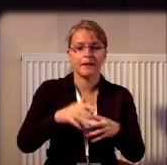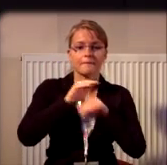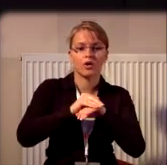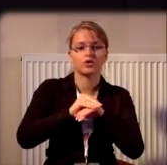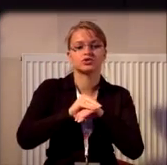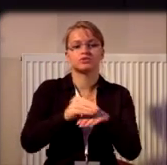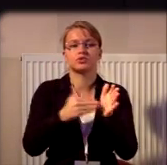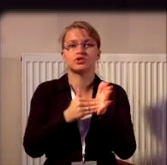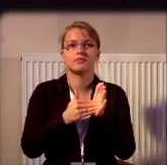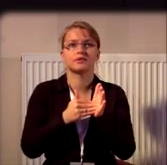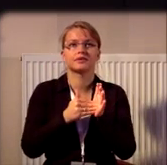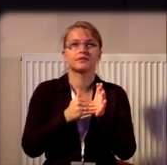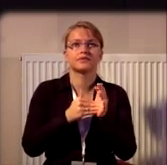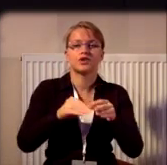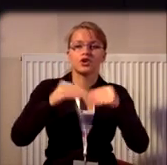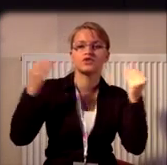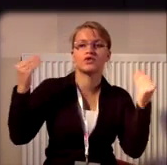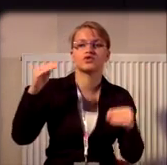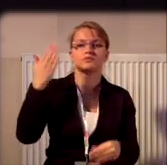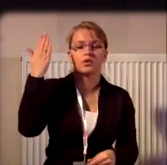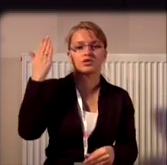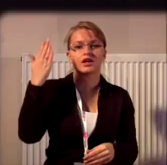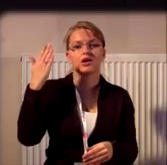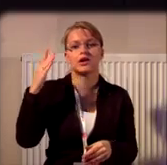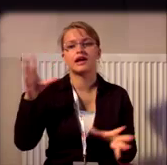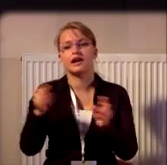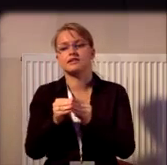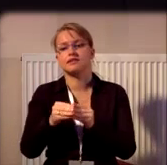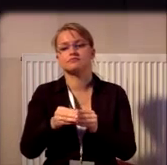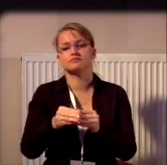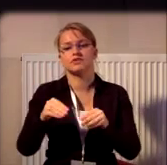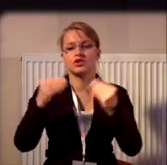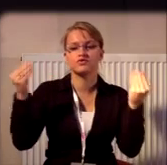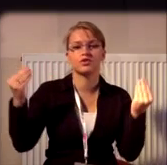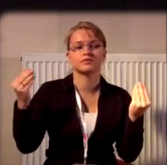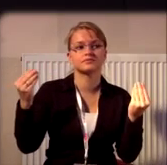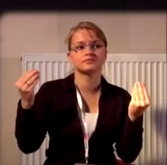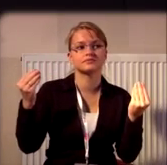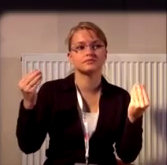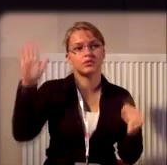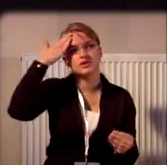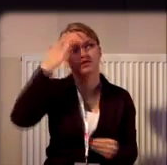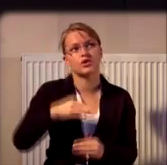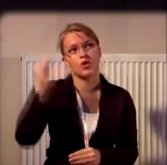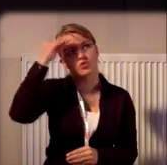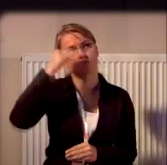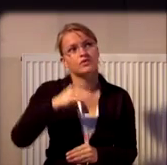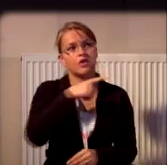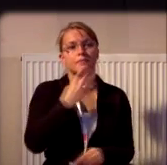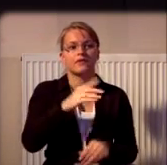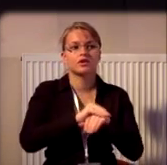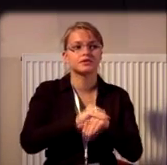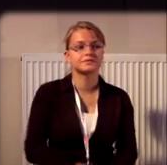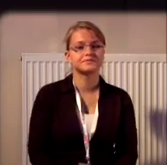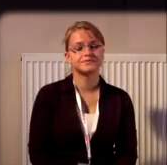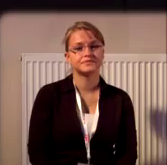pogodzić potrzebę rozwoju społecznego z potrzebą rozwoju poznawczego uczniów. O tym już